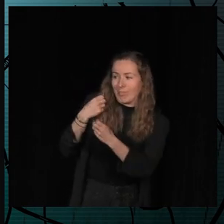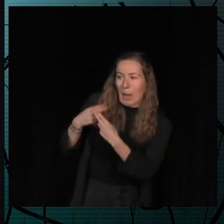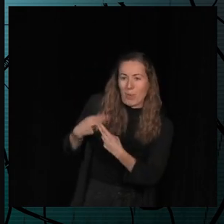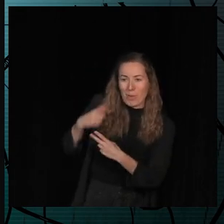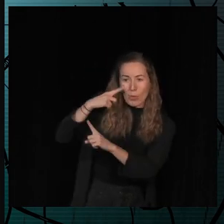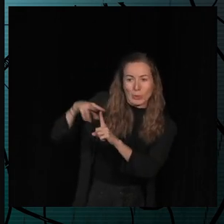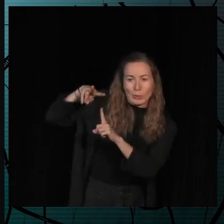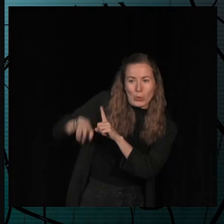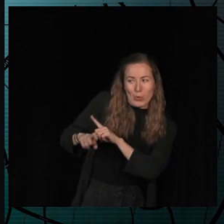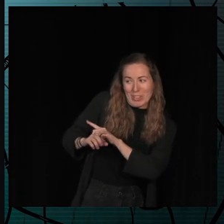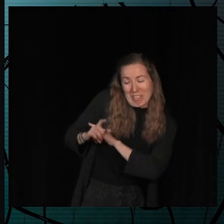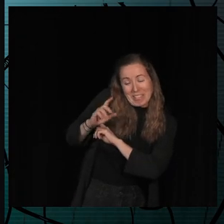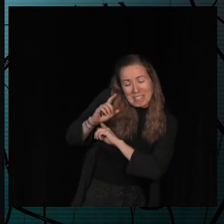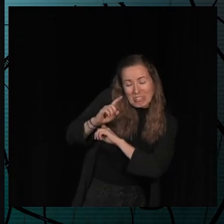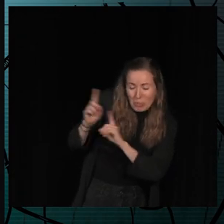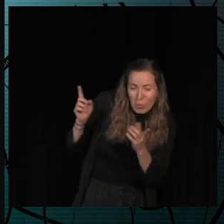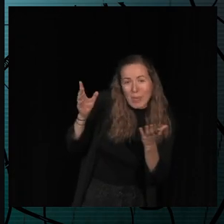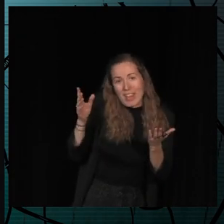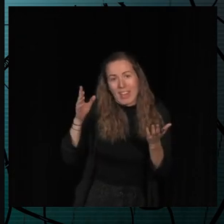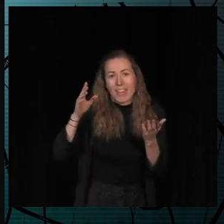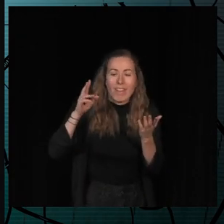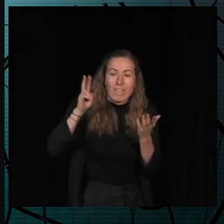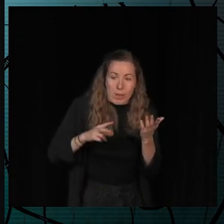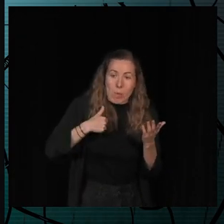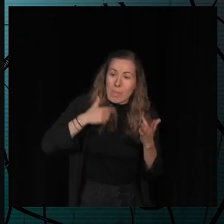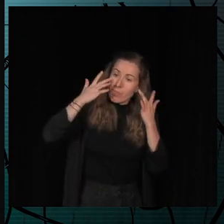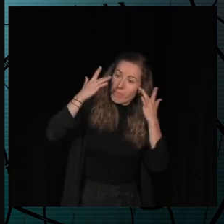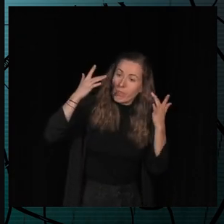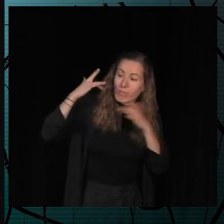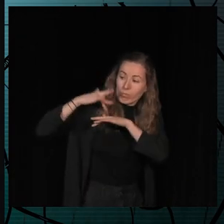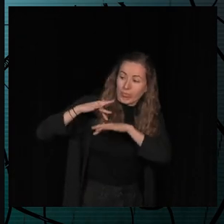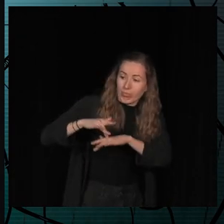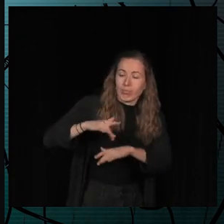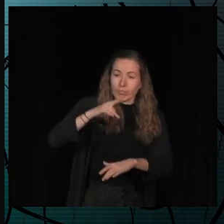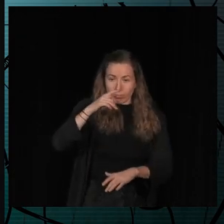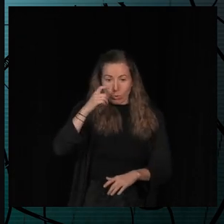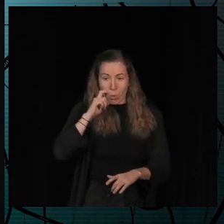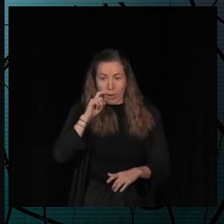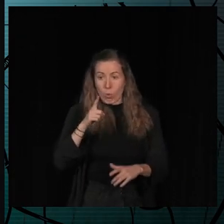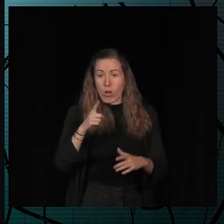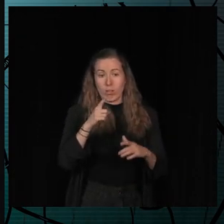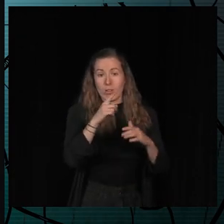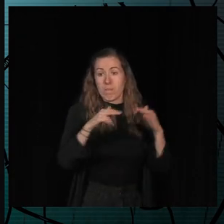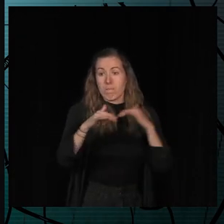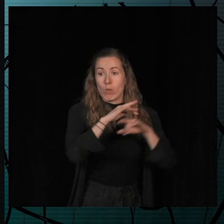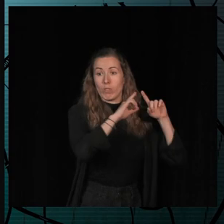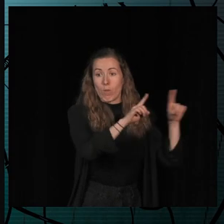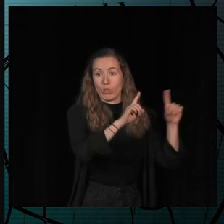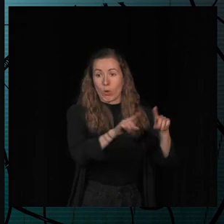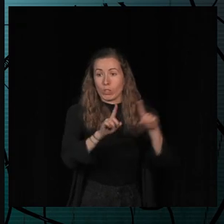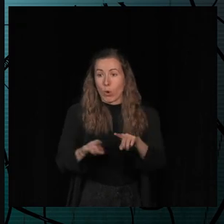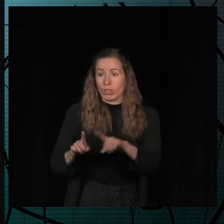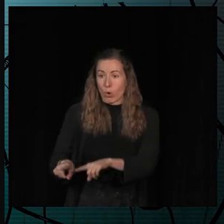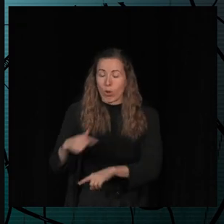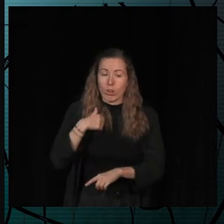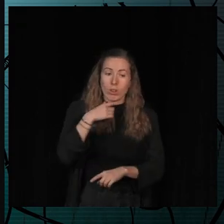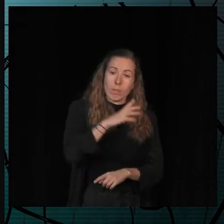dis parce que finalement de ce que j'ai pu voir dans mon expertise ça touche beaucoup de milieux j'ai pu en même temps percevoir que ça